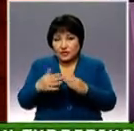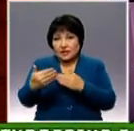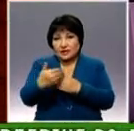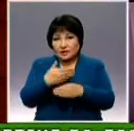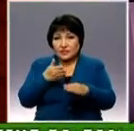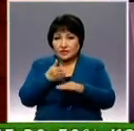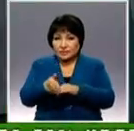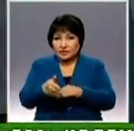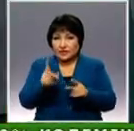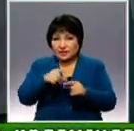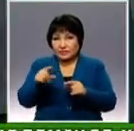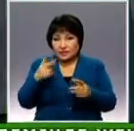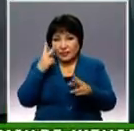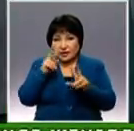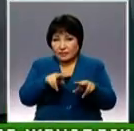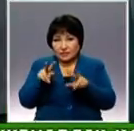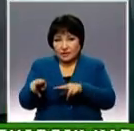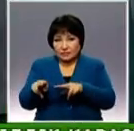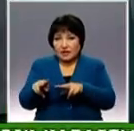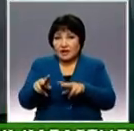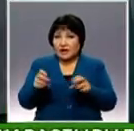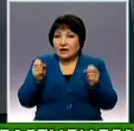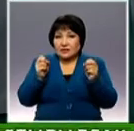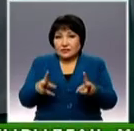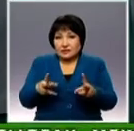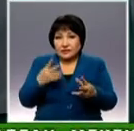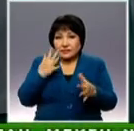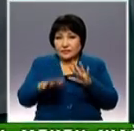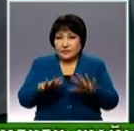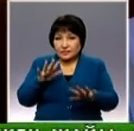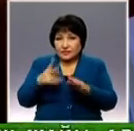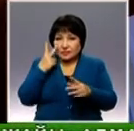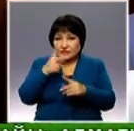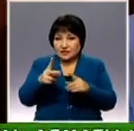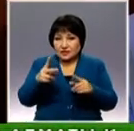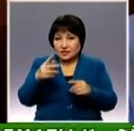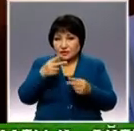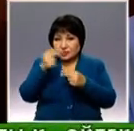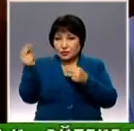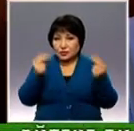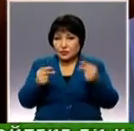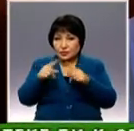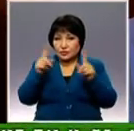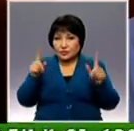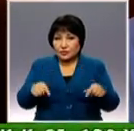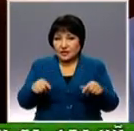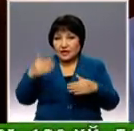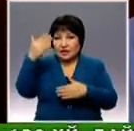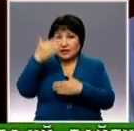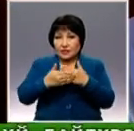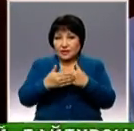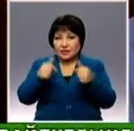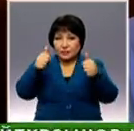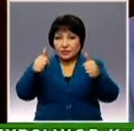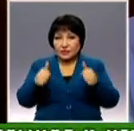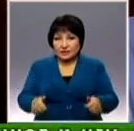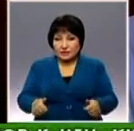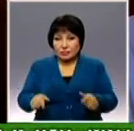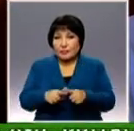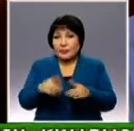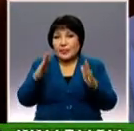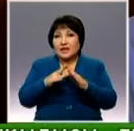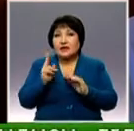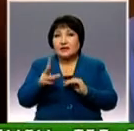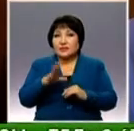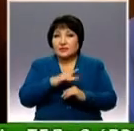бақылап отырады. Араларынан күдіктілерін байқаса, суретін қабырғаға іліп қояды. Начали заходить непонятные люди. Үйде кімнің бар екенін білу үшін